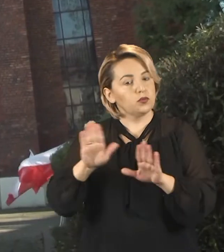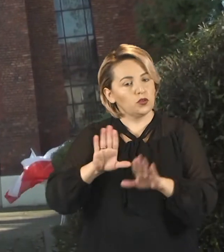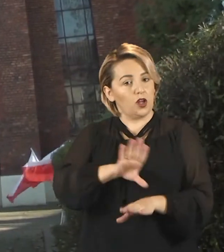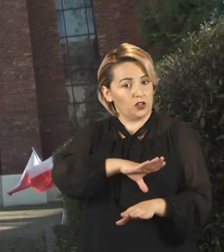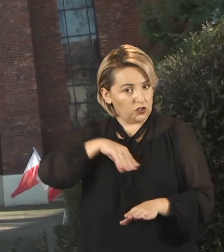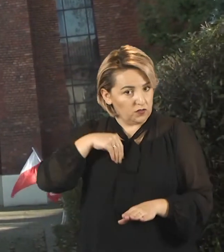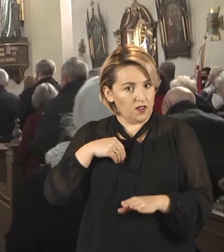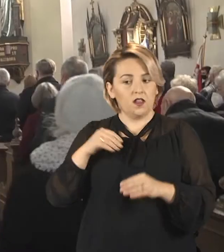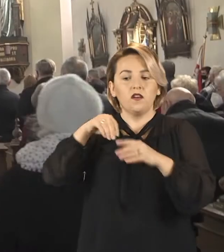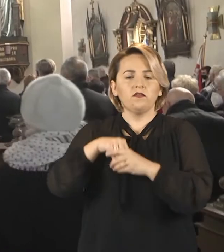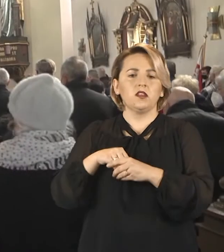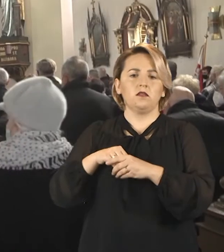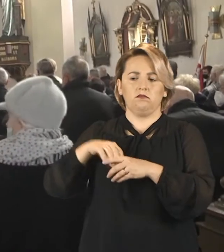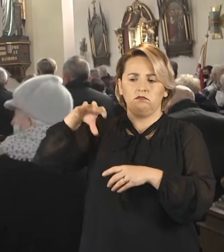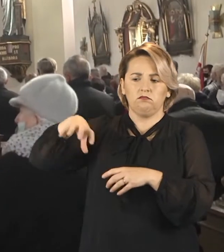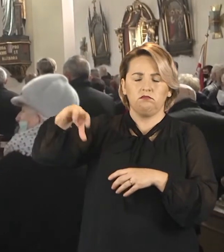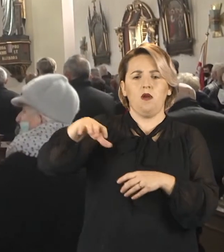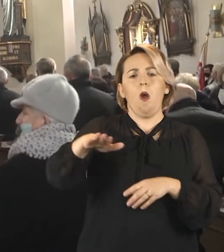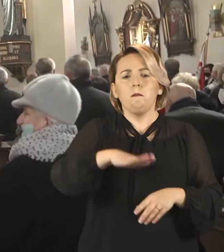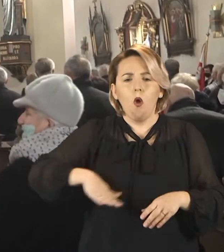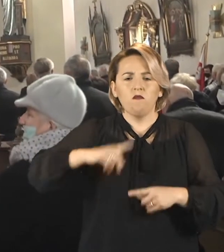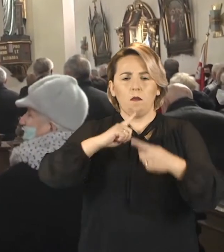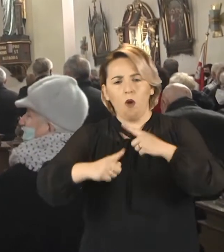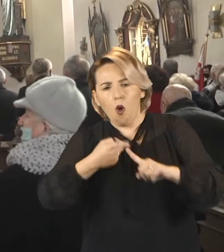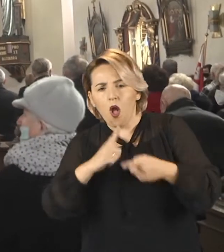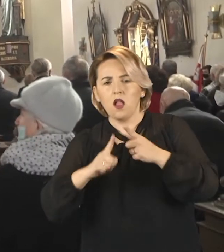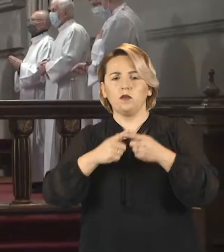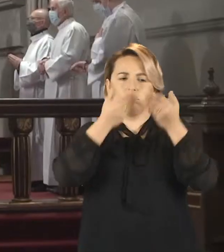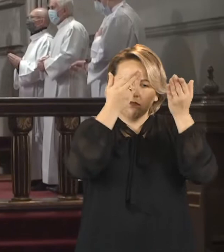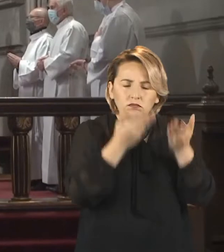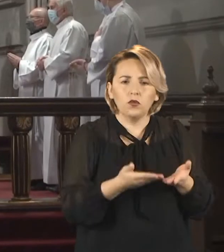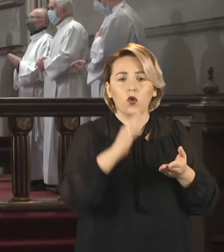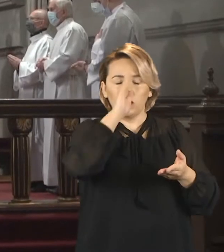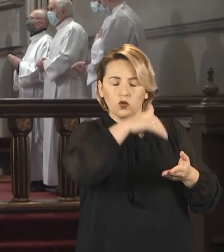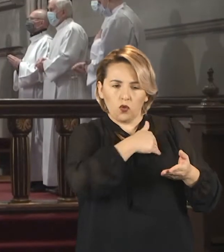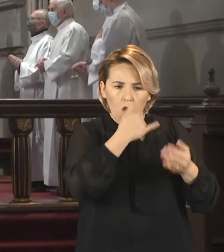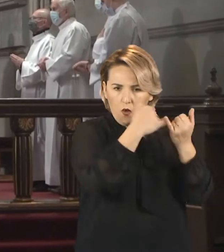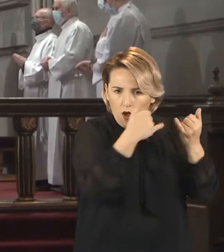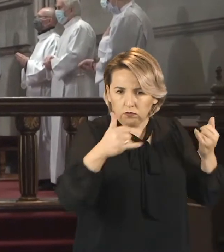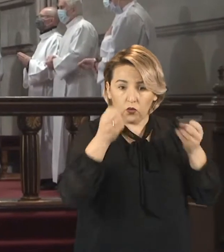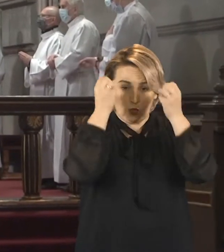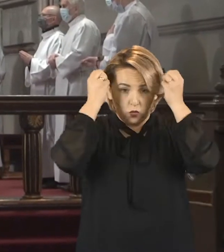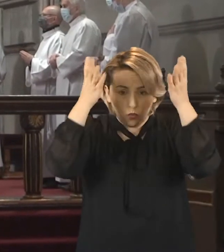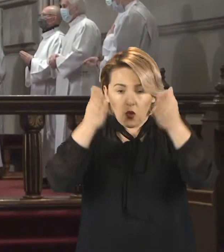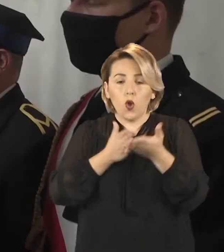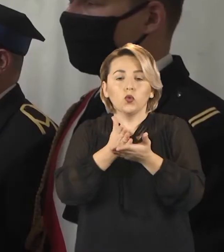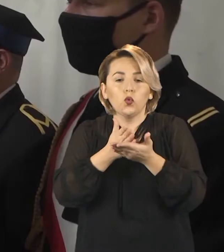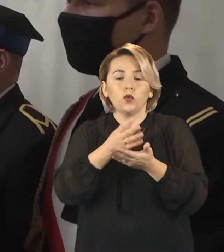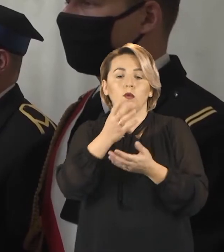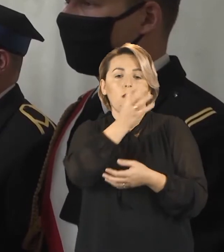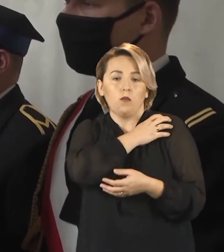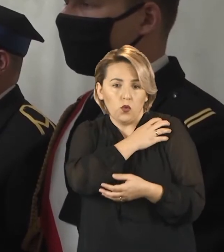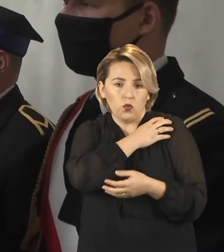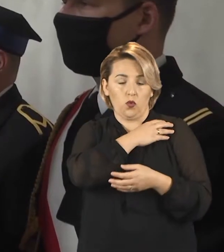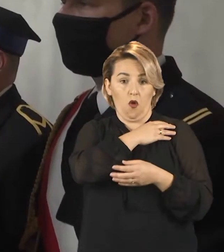msza święta z udziałem reprezentacji władz miasta i powiatu polityków przedstawicieli środowiska szkolnego kulturalnego oraz służb mundurowych